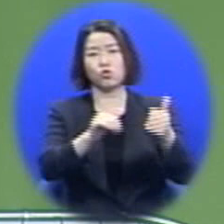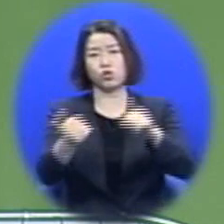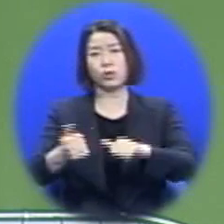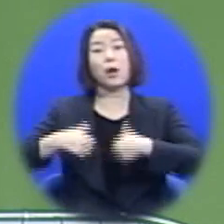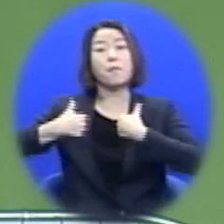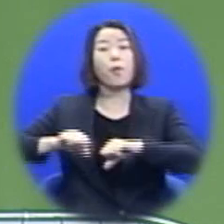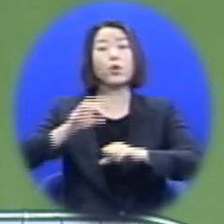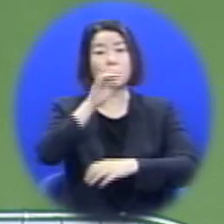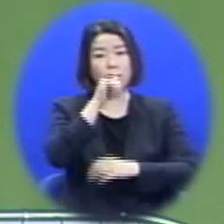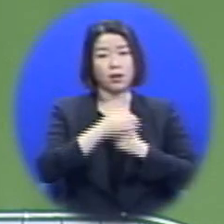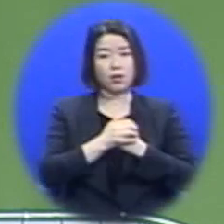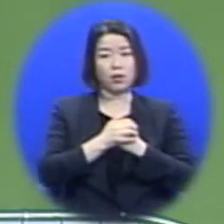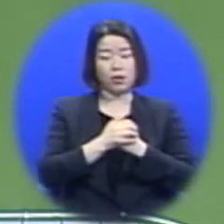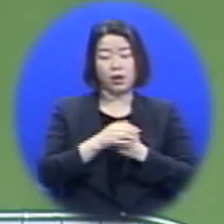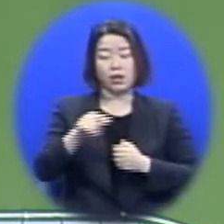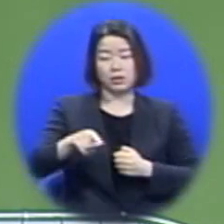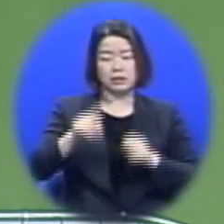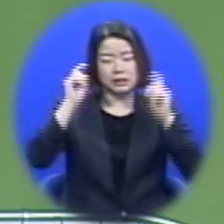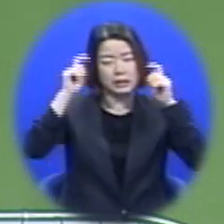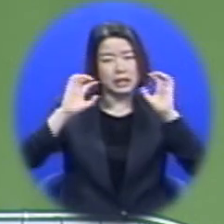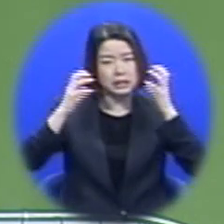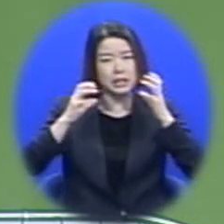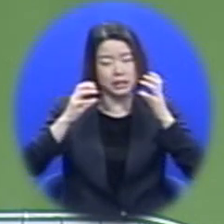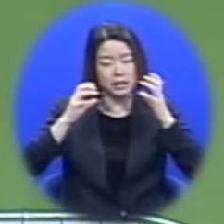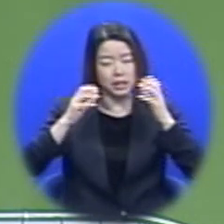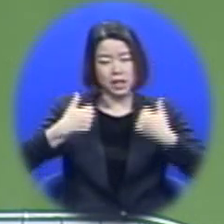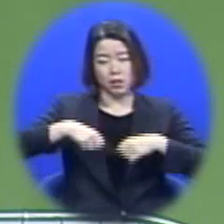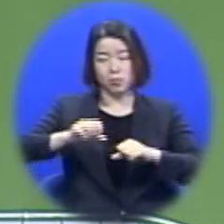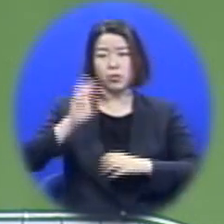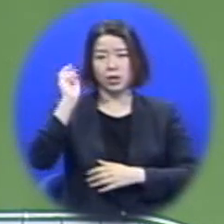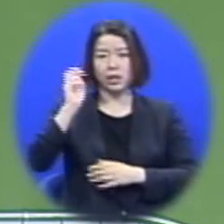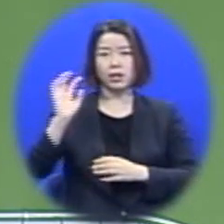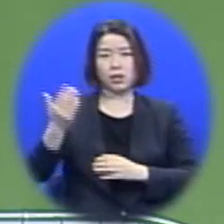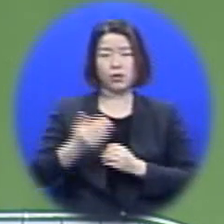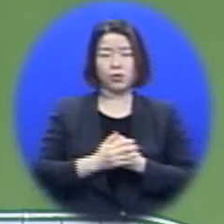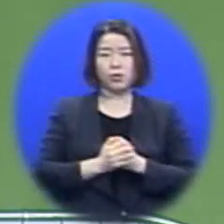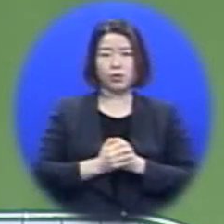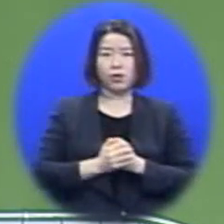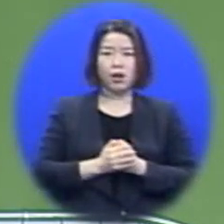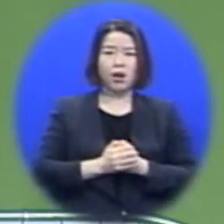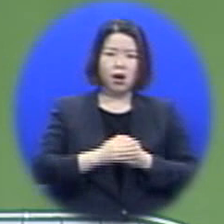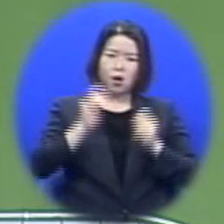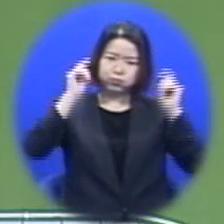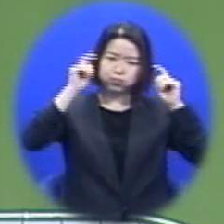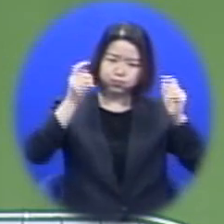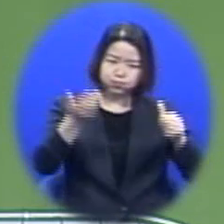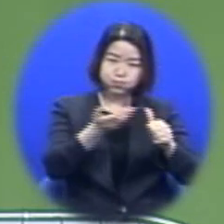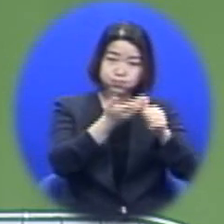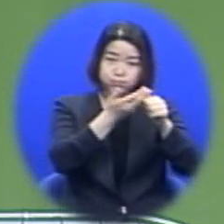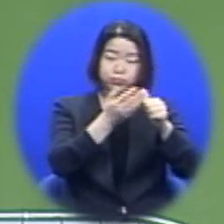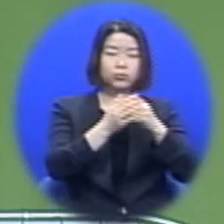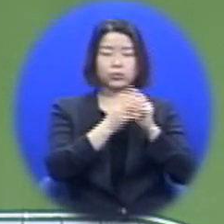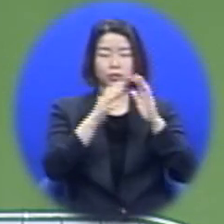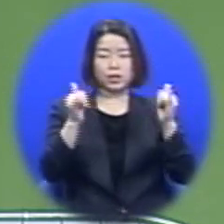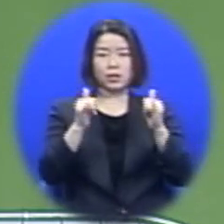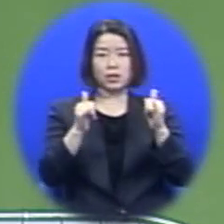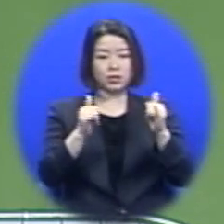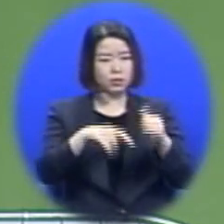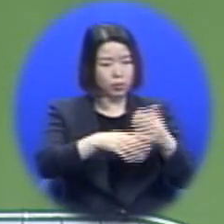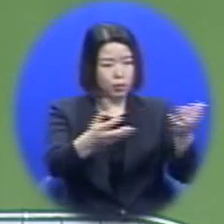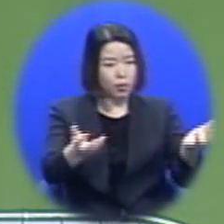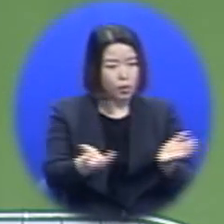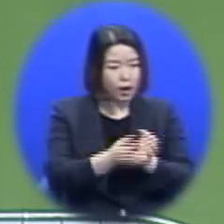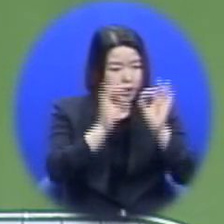하나 잃어버린 겁니다. 사자하고 곰에게. 아, 목동이 양을 치다 보면 짐승들에게 양을